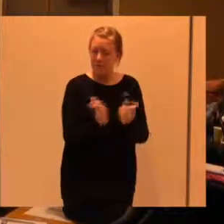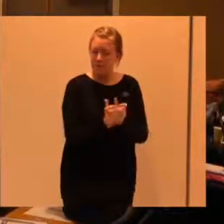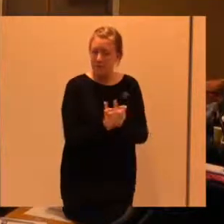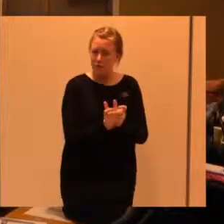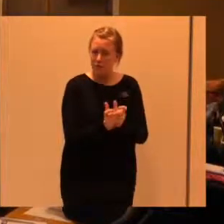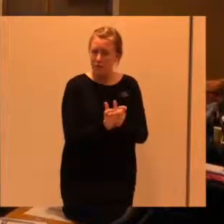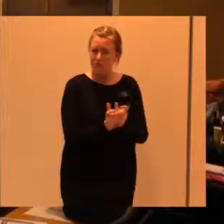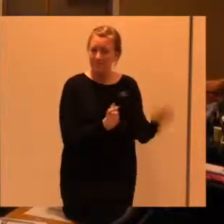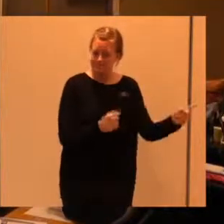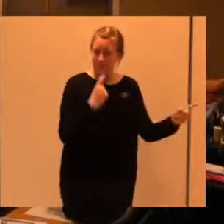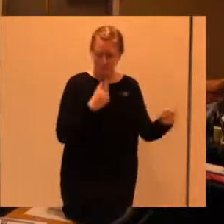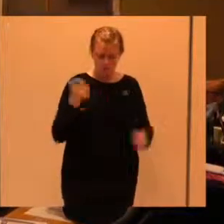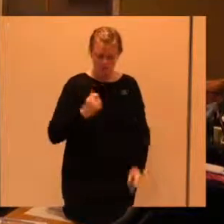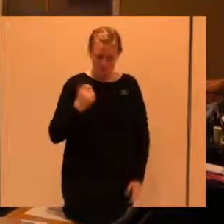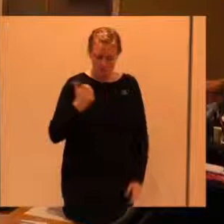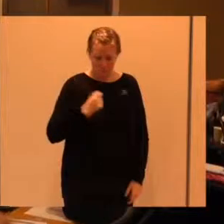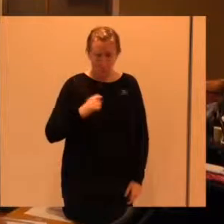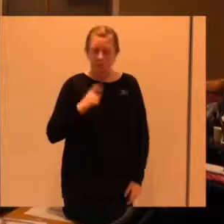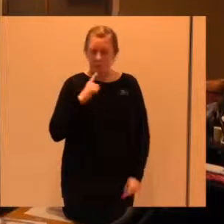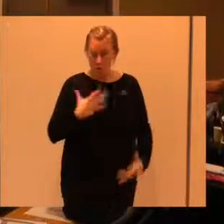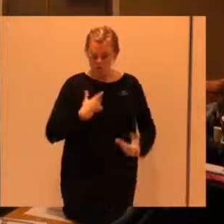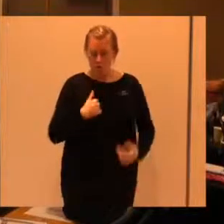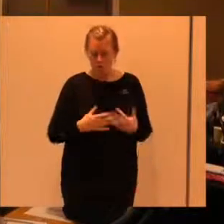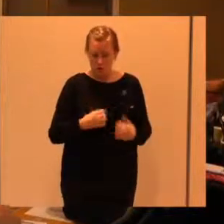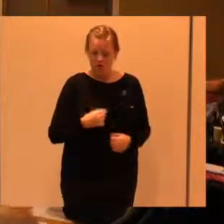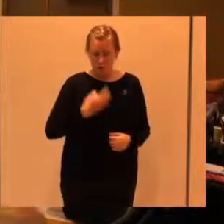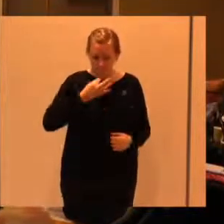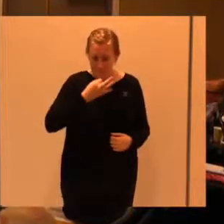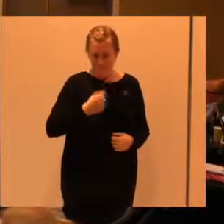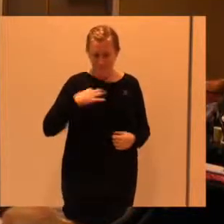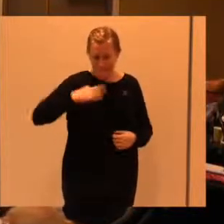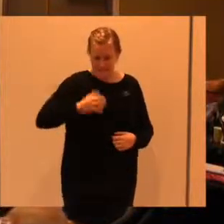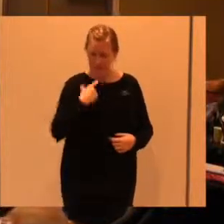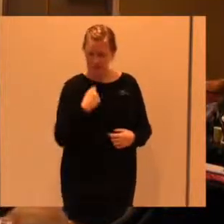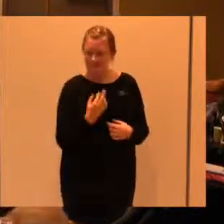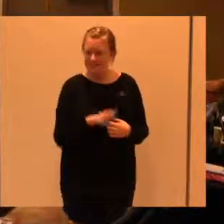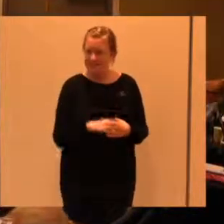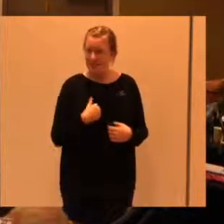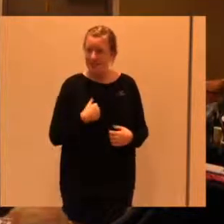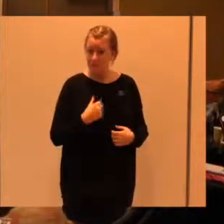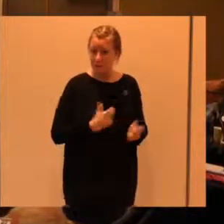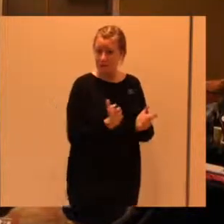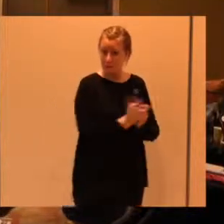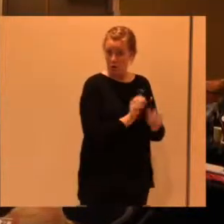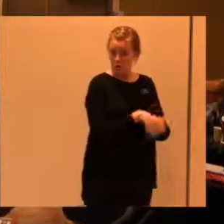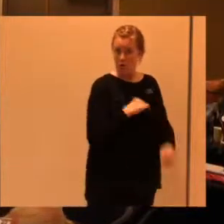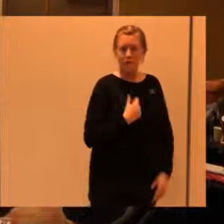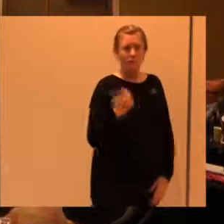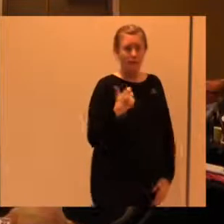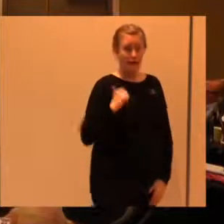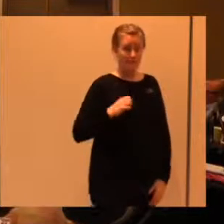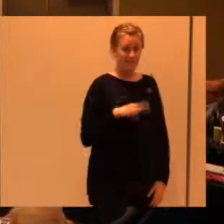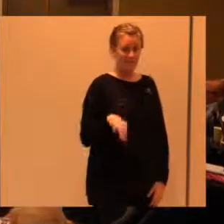sen kan den säga vad jag ska göra. Så ta dina mediciner, står det snart, eller något sånt där. Och när jag är på möten så använder jag pennan för att spela in. Vad pratar